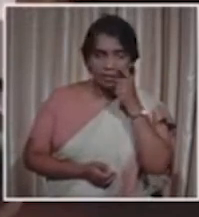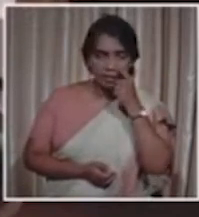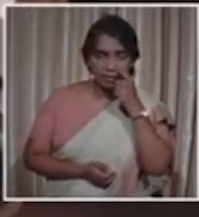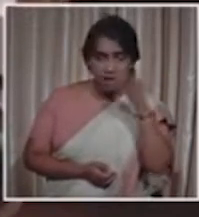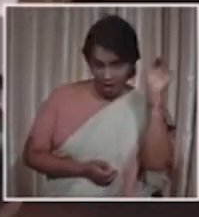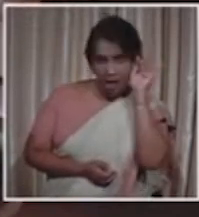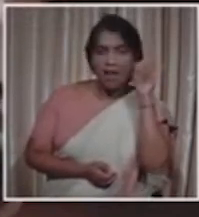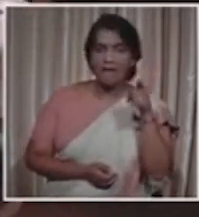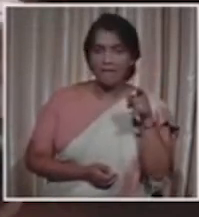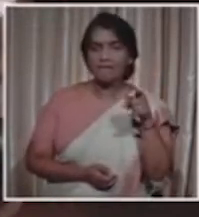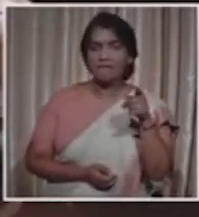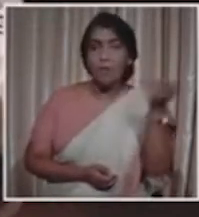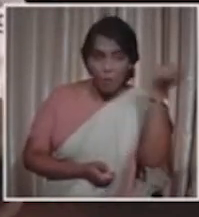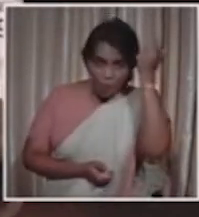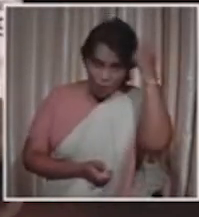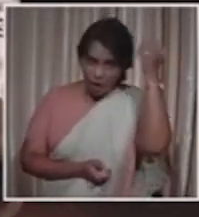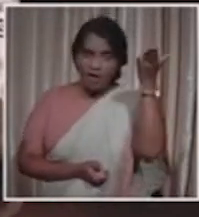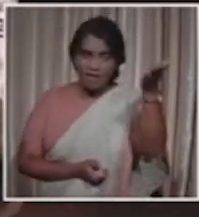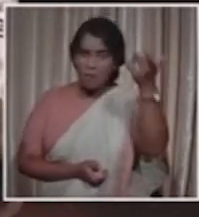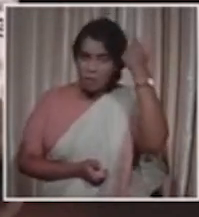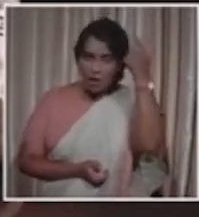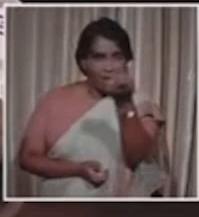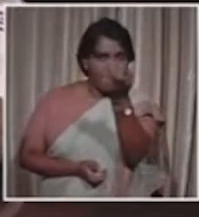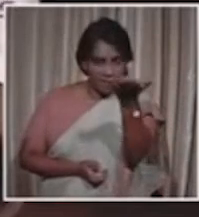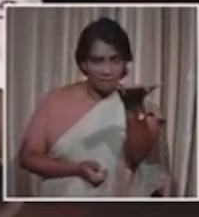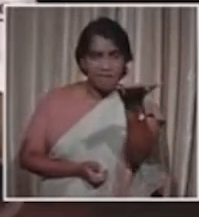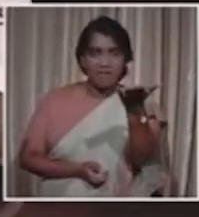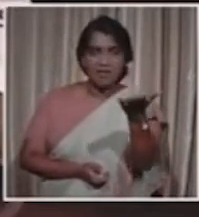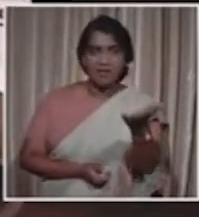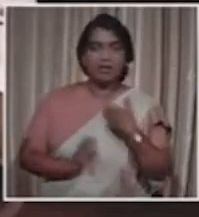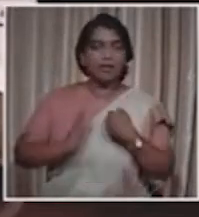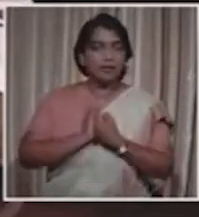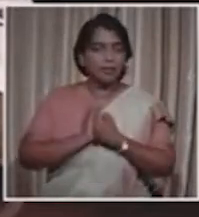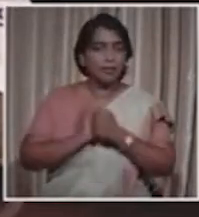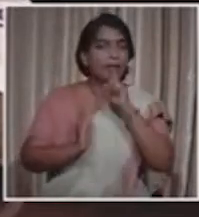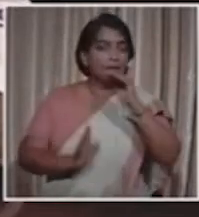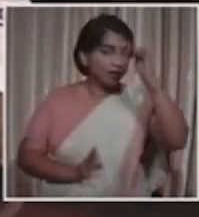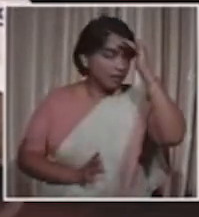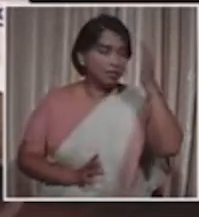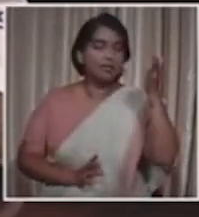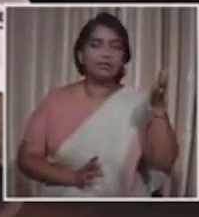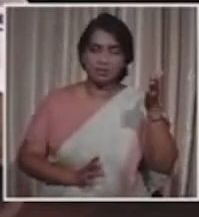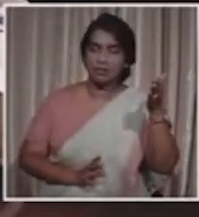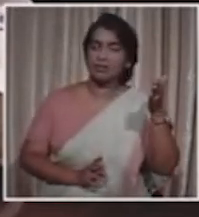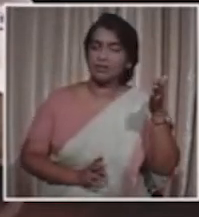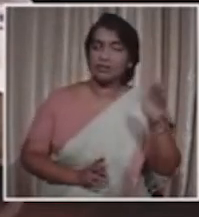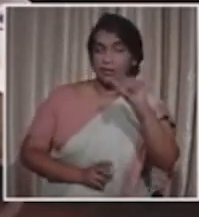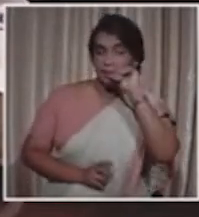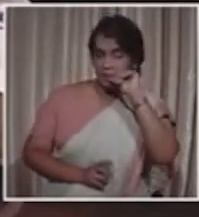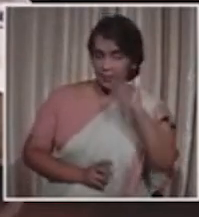thiyenawada molayak thiyenawada molaye kalandak thiyenawada garu katanaayaka thumani